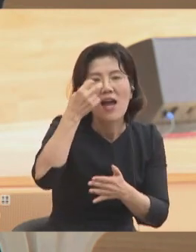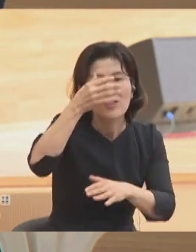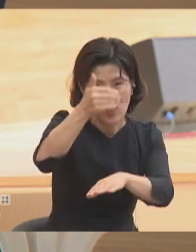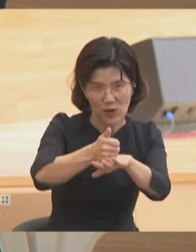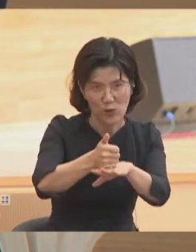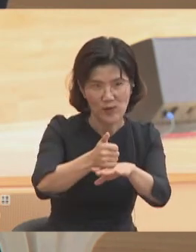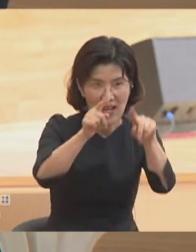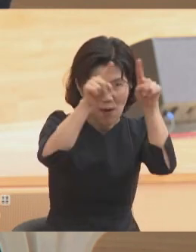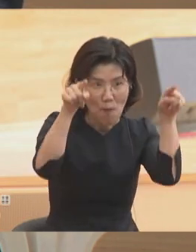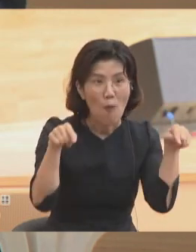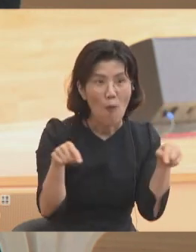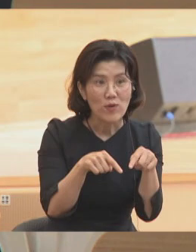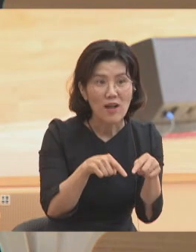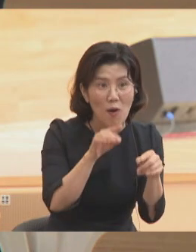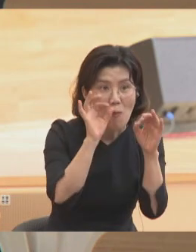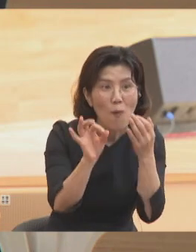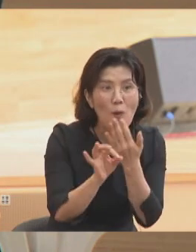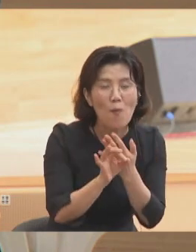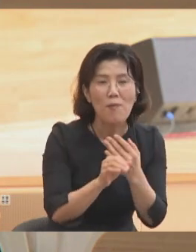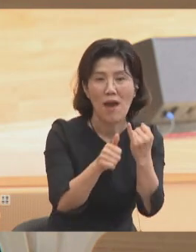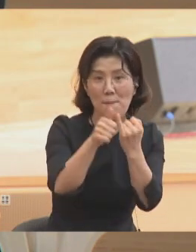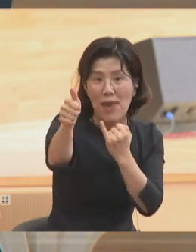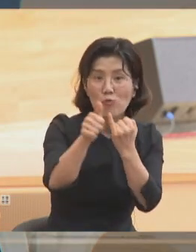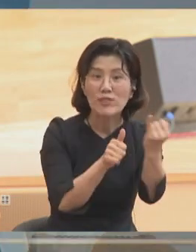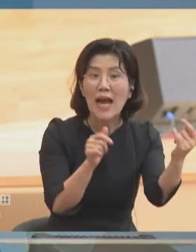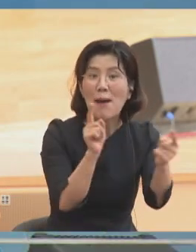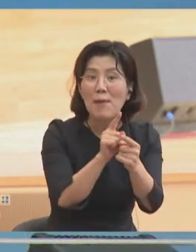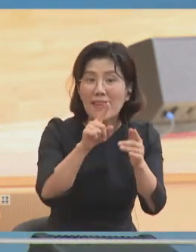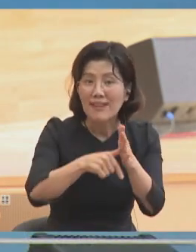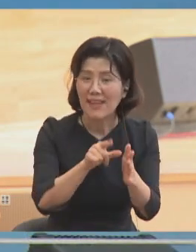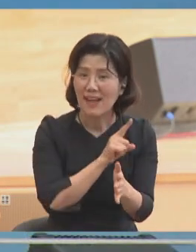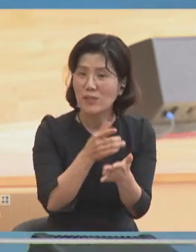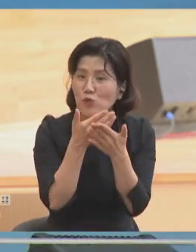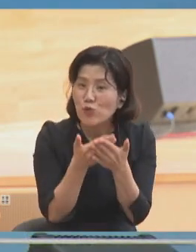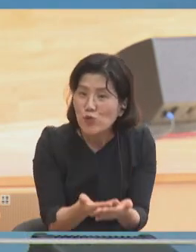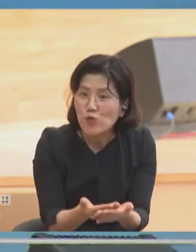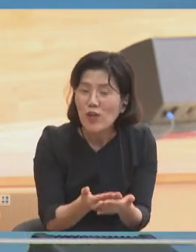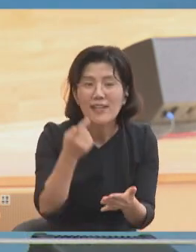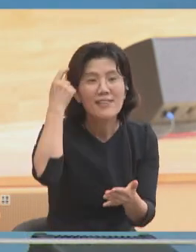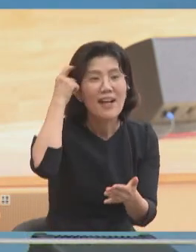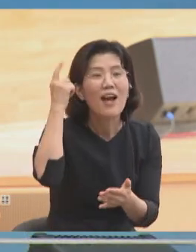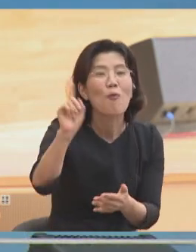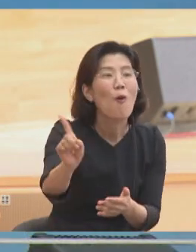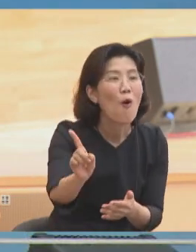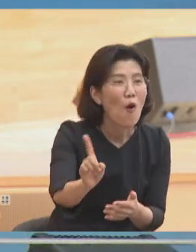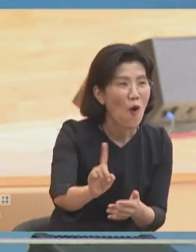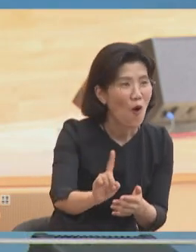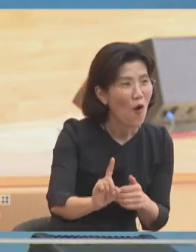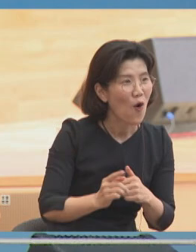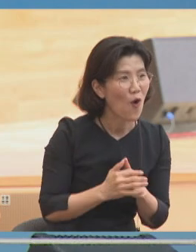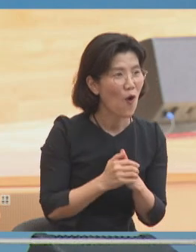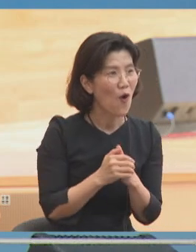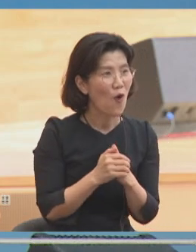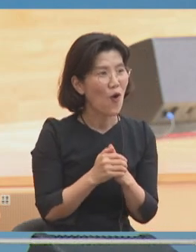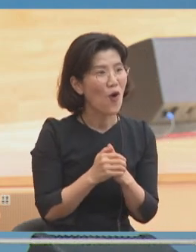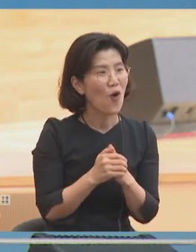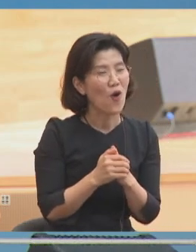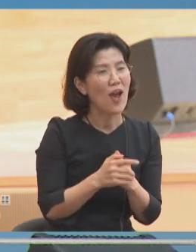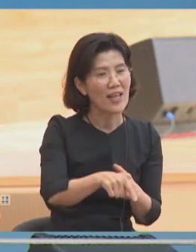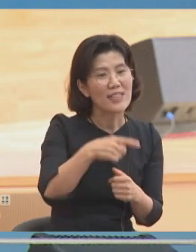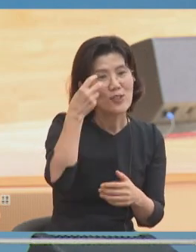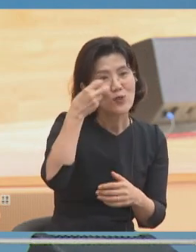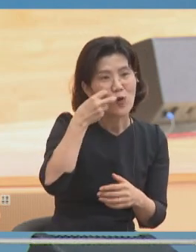질문이 있습니다 배우자를 만날 때 가장 중요하게 보는 것이 무엇입니까 여러분이